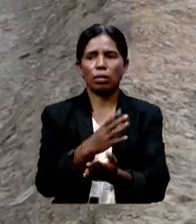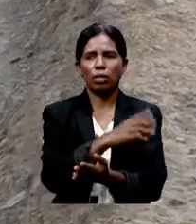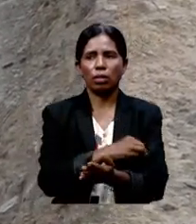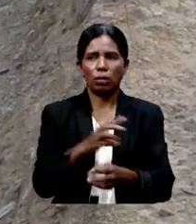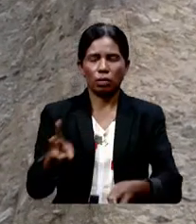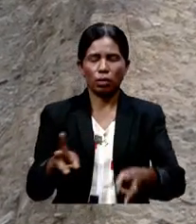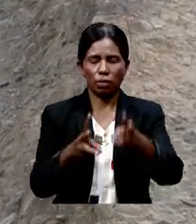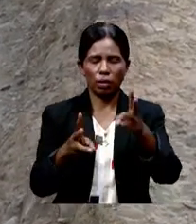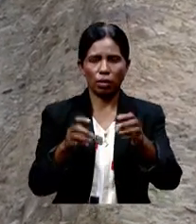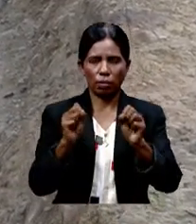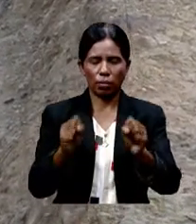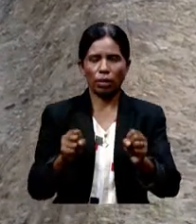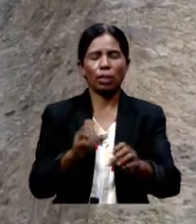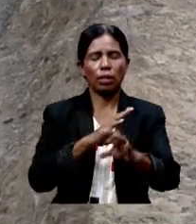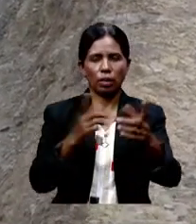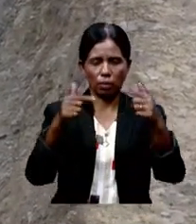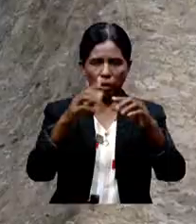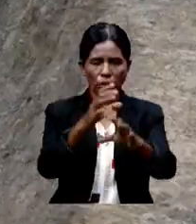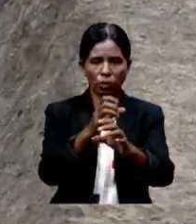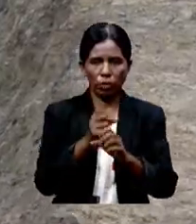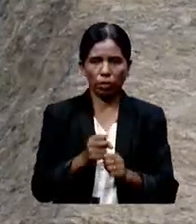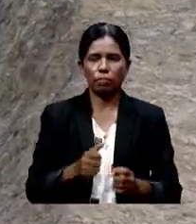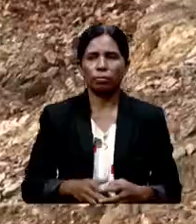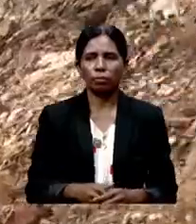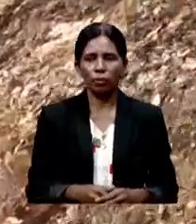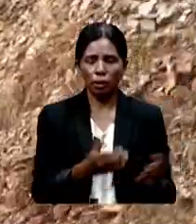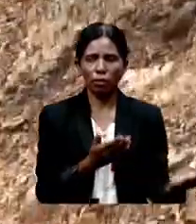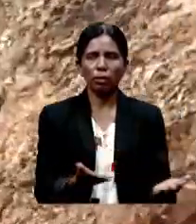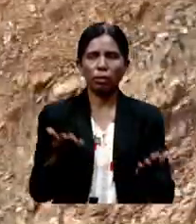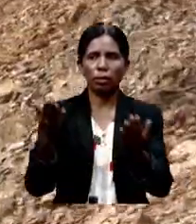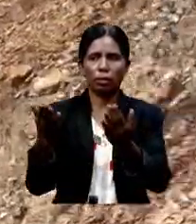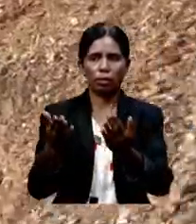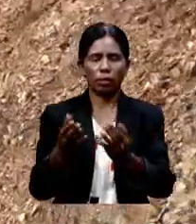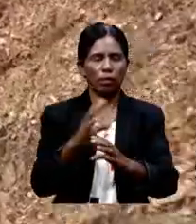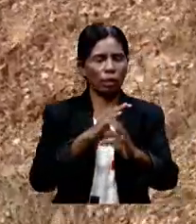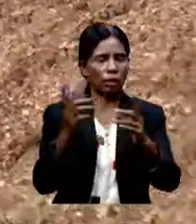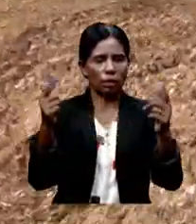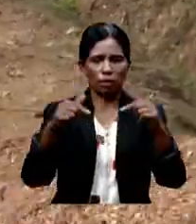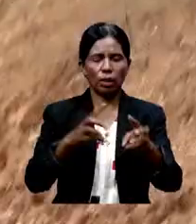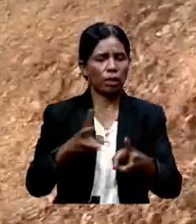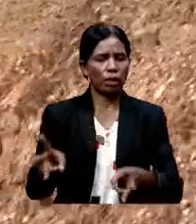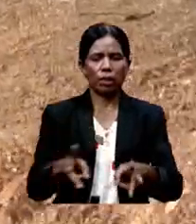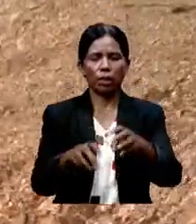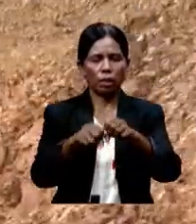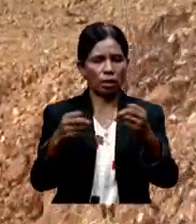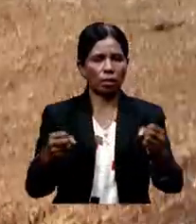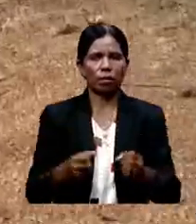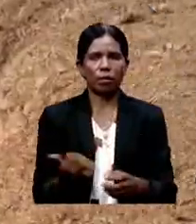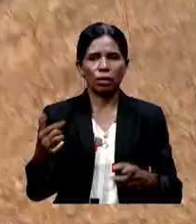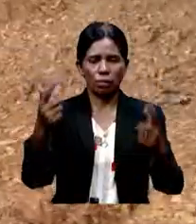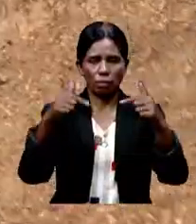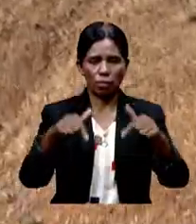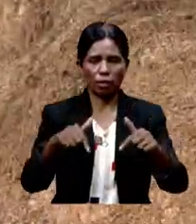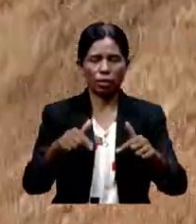i hamanta sene bama karta me futi. Hulan det luriba. Ambulans nun kamai, tamba dalane sene ne. Bisera bela mai bisera